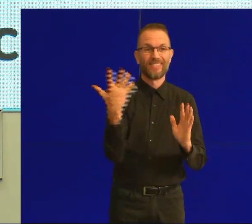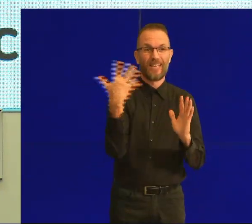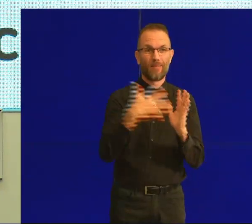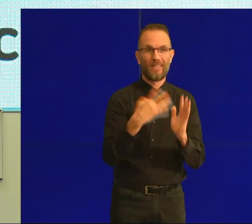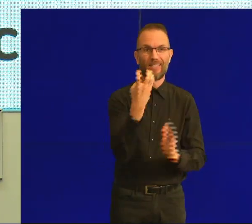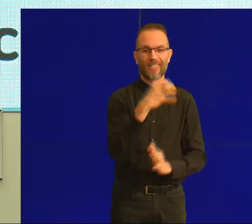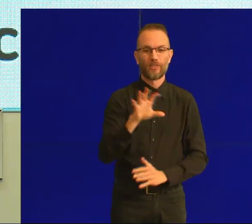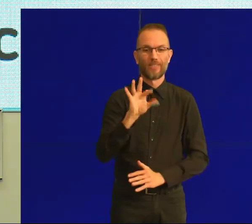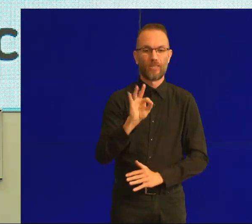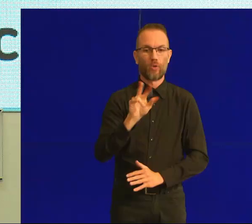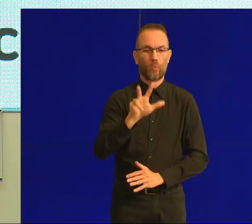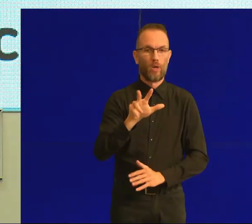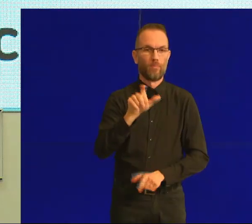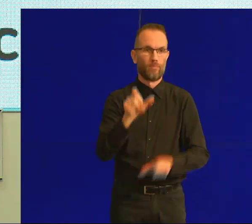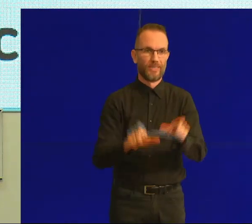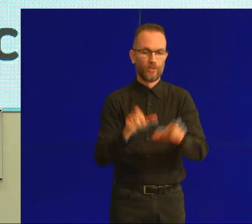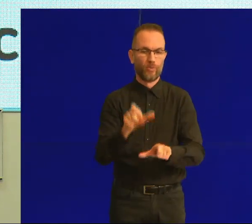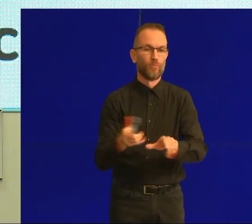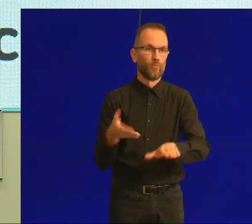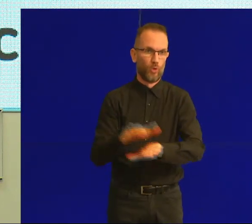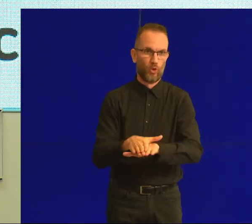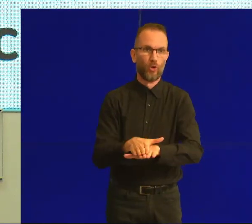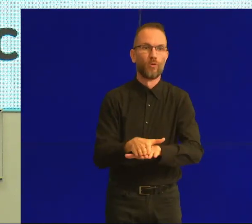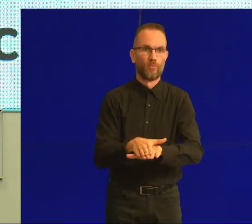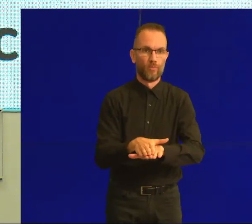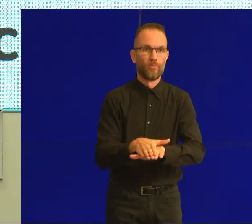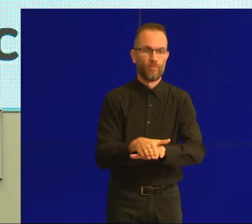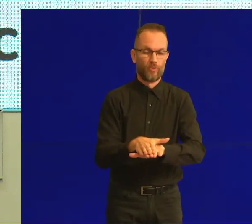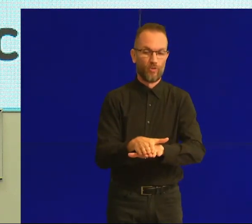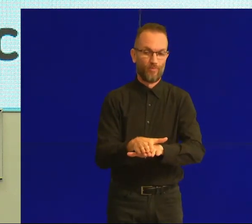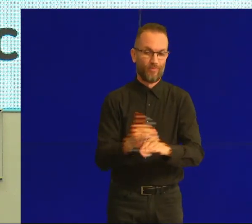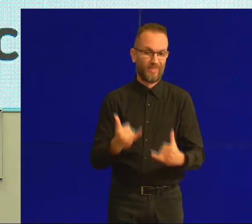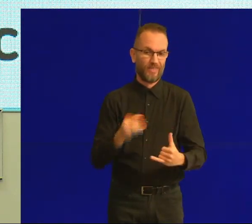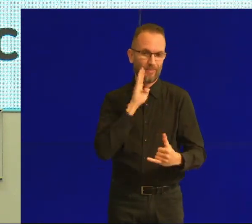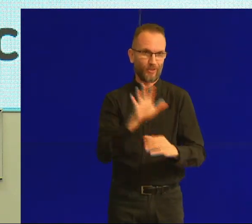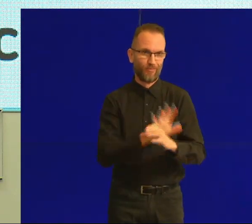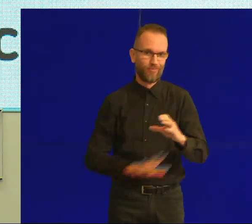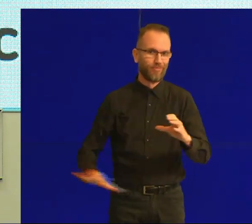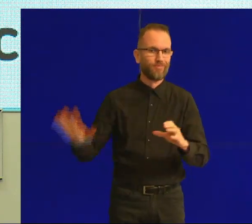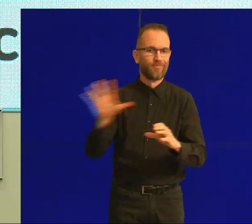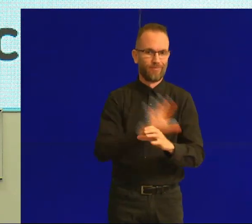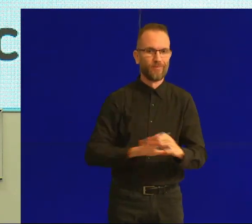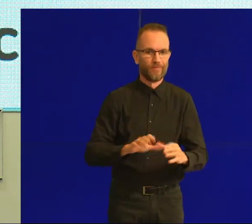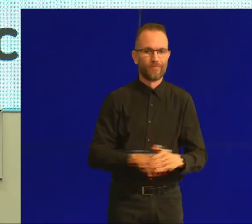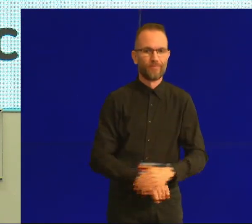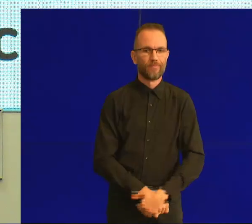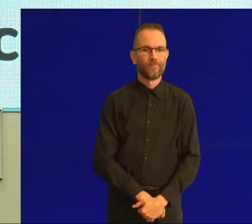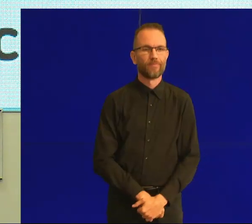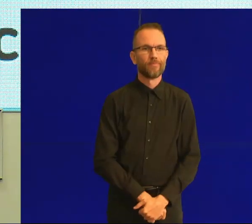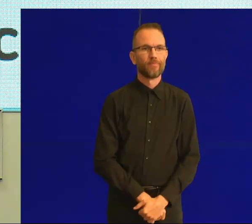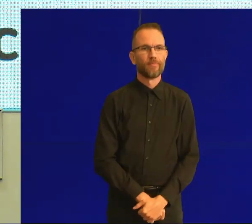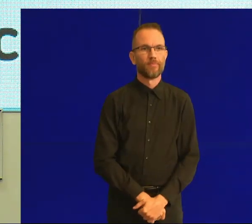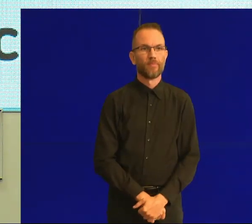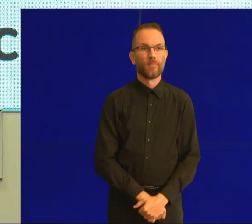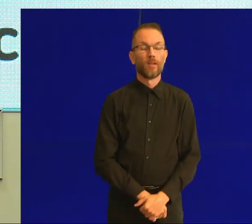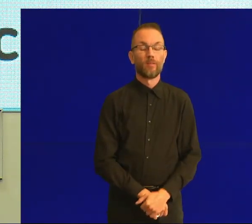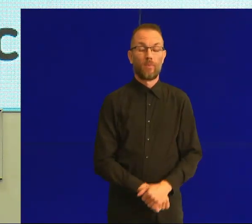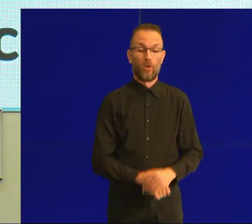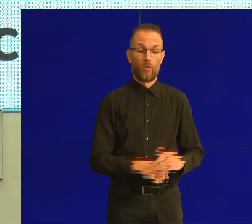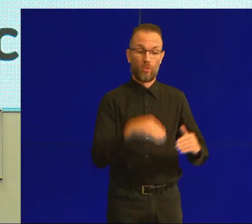en belgique dans le cadre de cette épidémie 47 % de ces personnes sont décédées dans un contexte